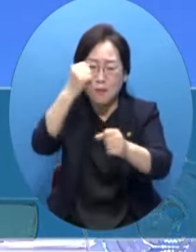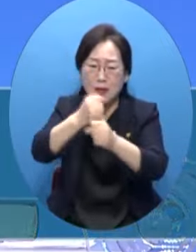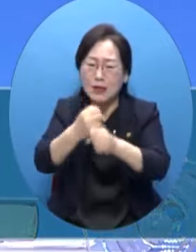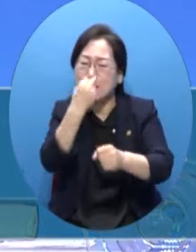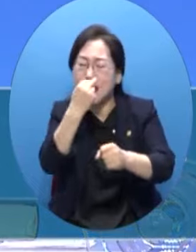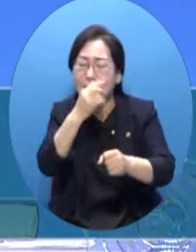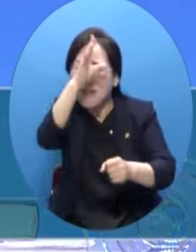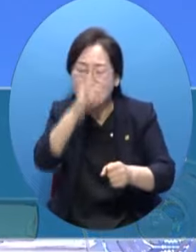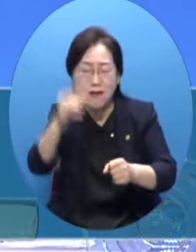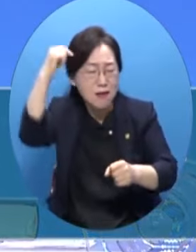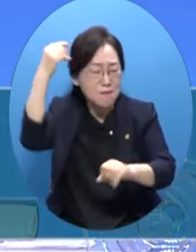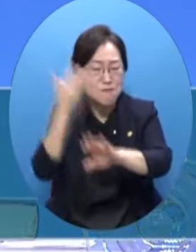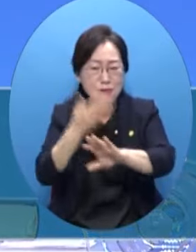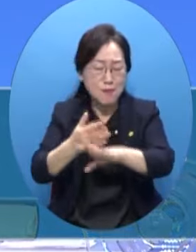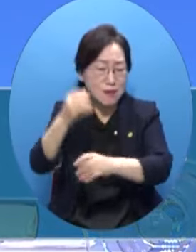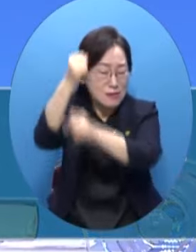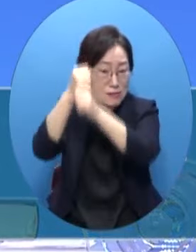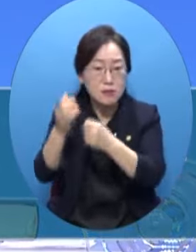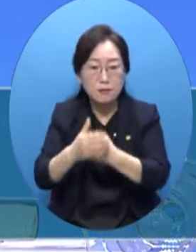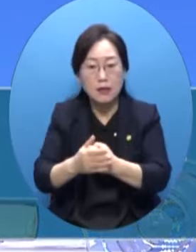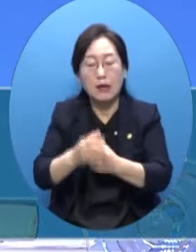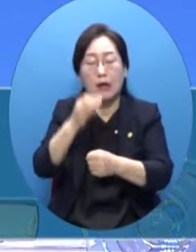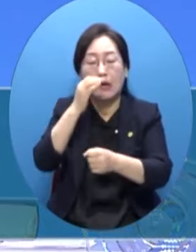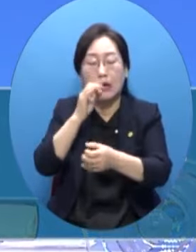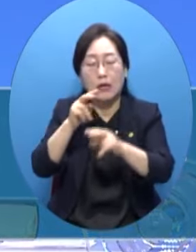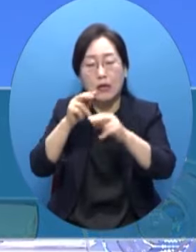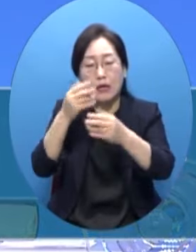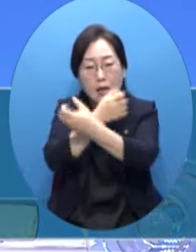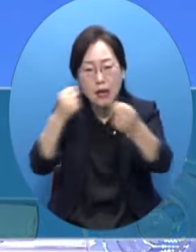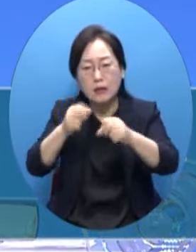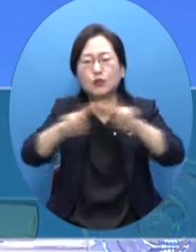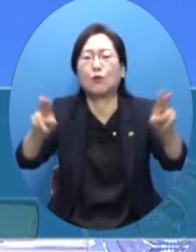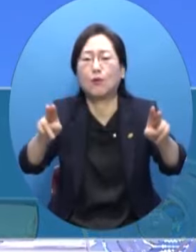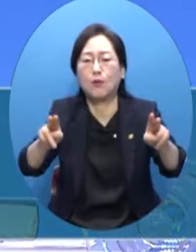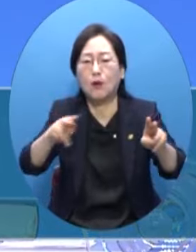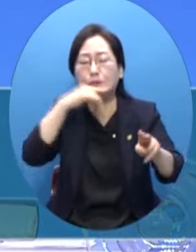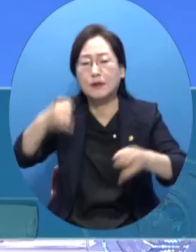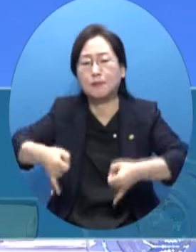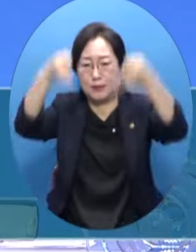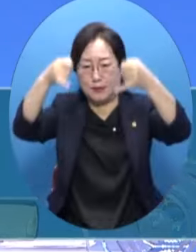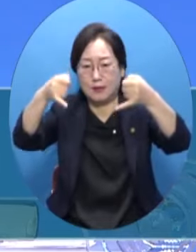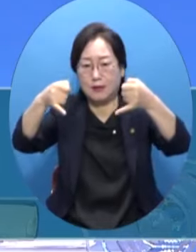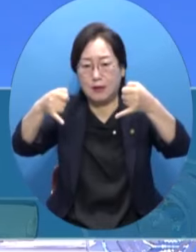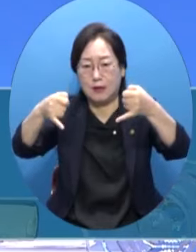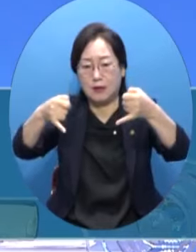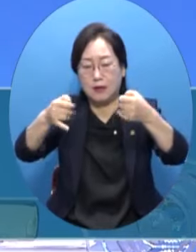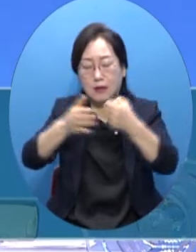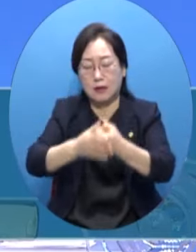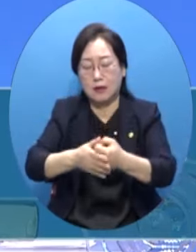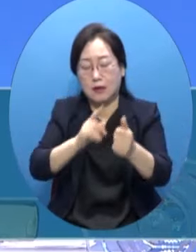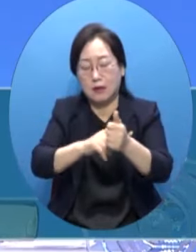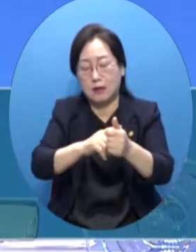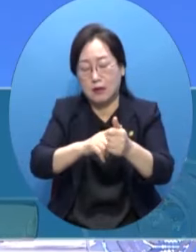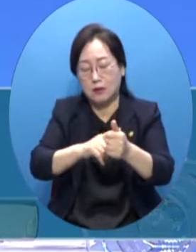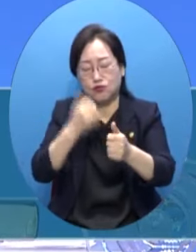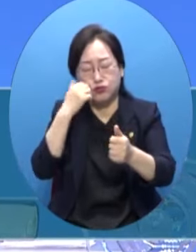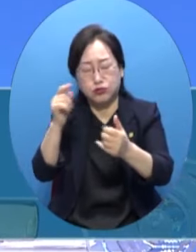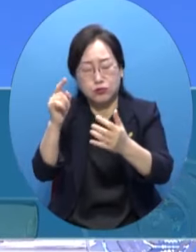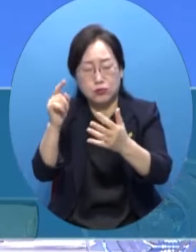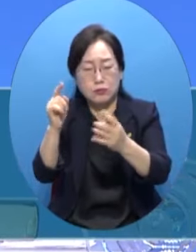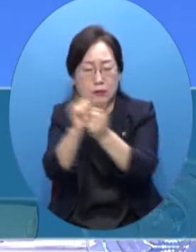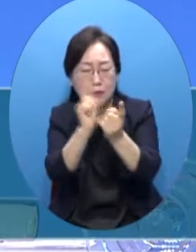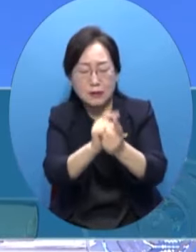바람에 그냥 빚더미에 앉게 된 것입니다. 그래서 공황장애를 겪을 정도로 너무나 큰 절망에 그를 짓누르게